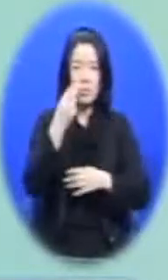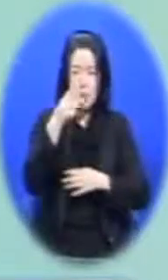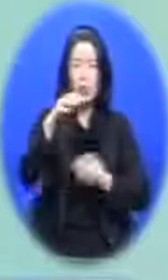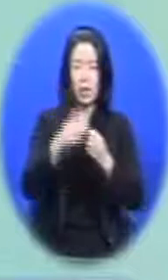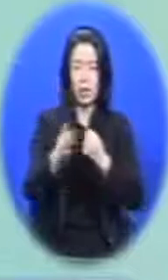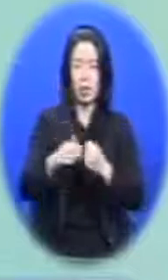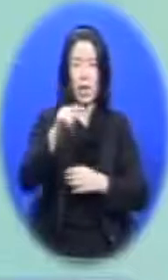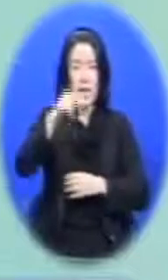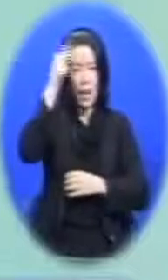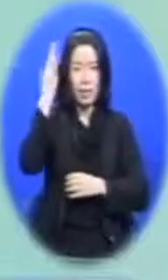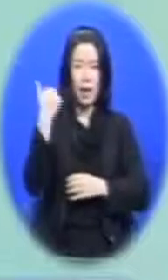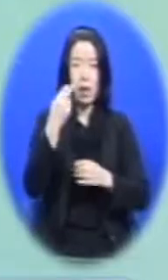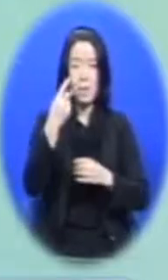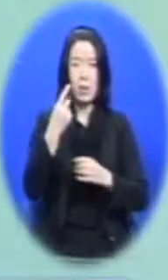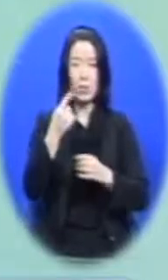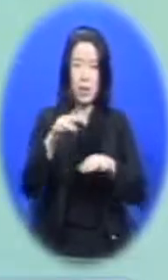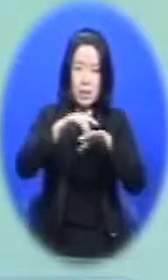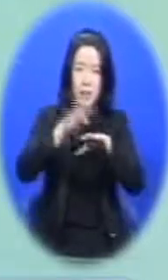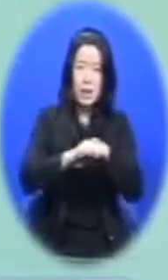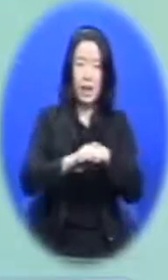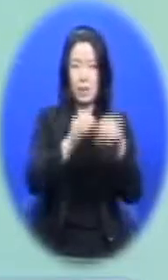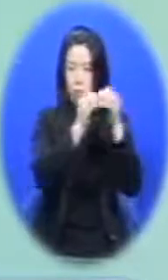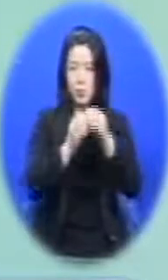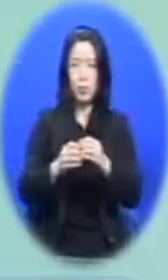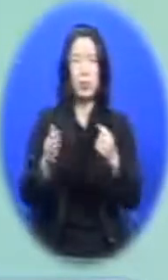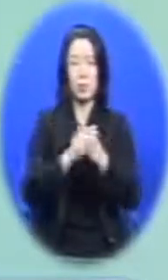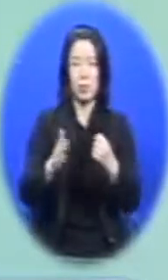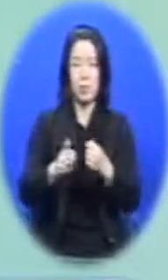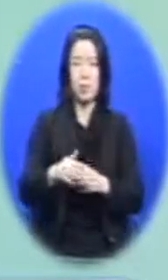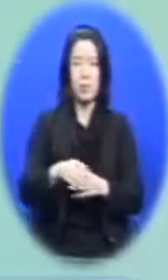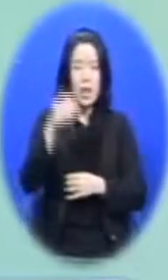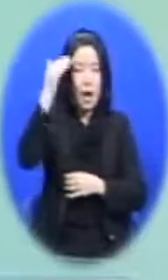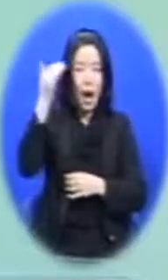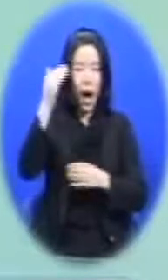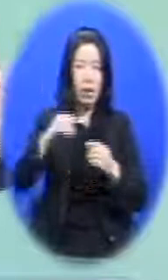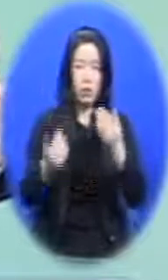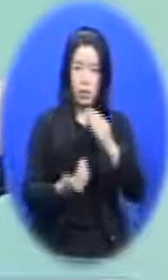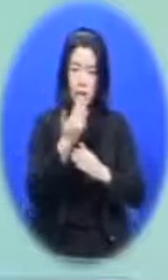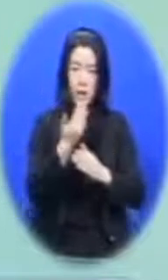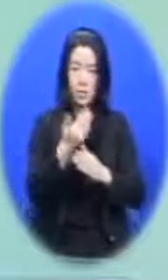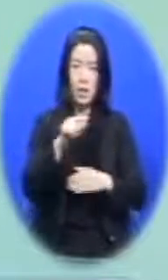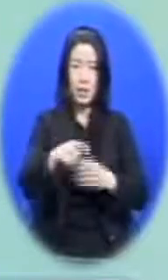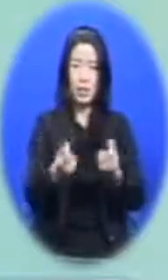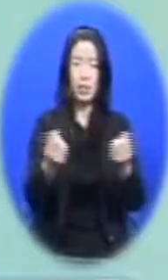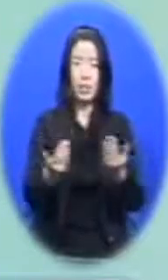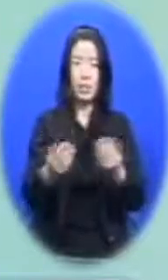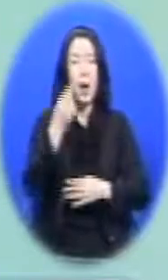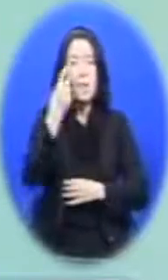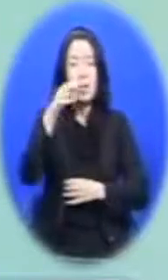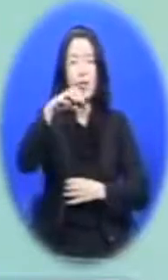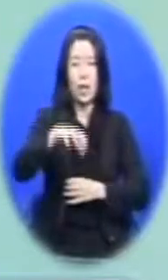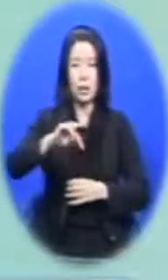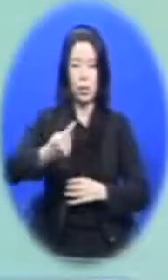이런 당시에 미국 교회의 풍조 때문에 이런 조선에서 일어나는 이런 부흥이 미국에서 일어났으면 좋겠다고 그들이